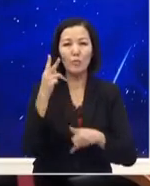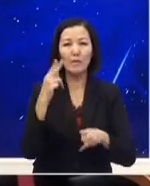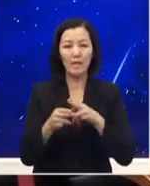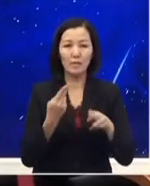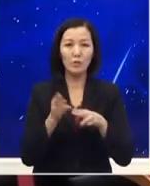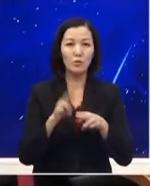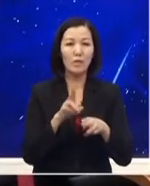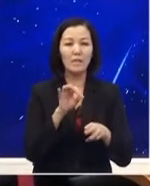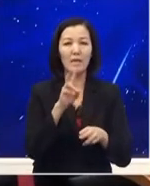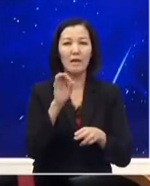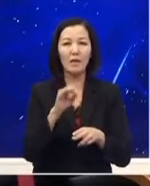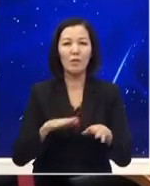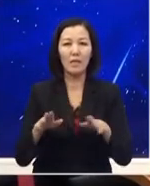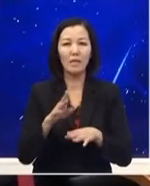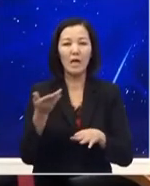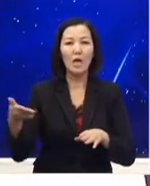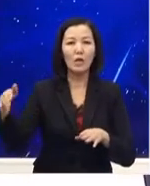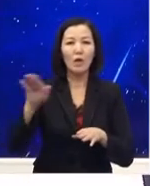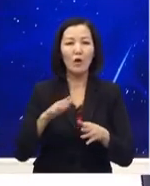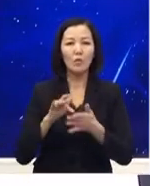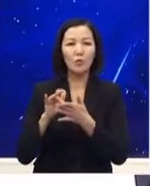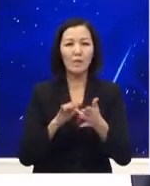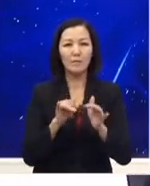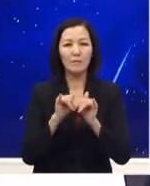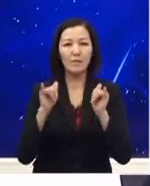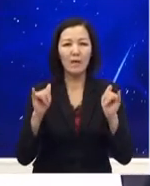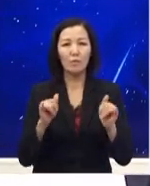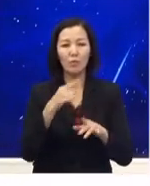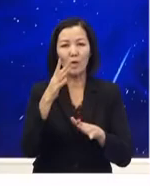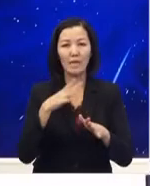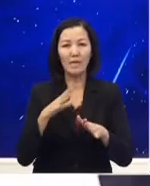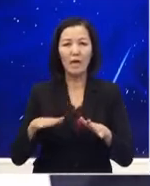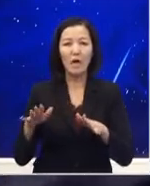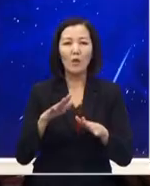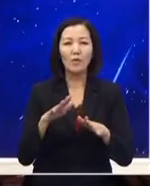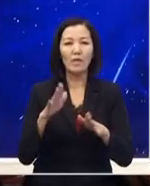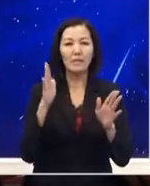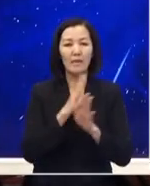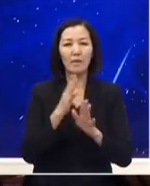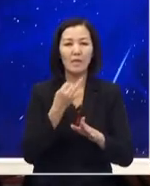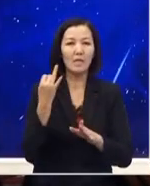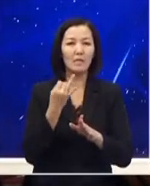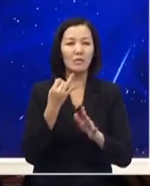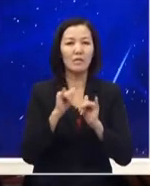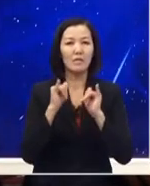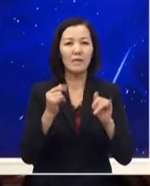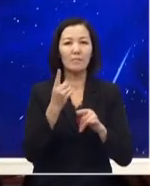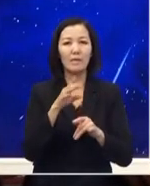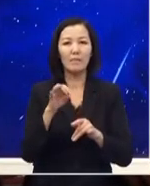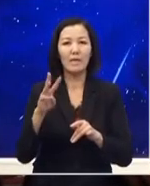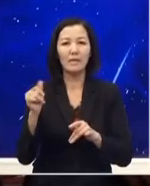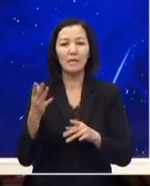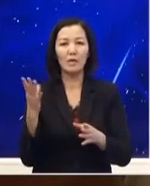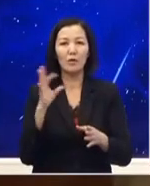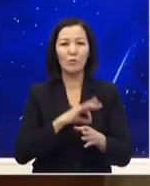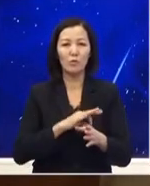аяқталмақ. Сондай-ақ жиында Сарқан аудандағы тау туризмі потенциалы да айтылды. Аудан табиғатына қызығушылық танытып, 1 миллиард теңге